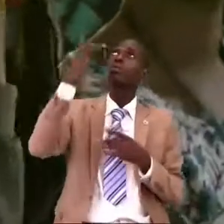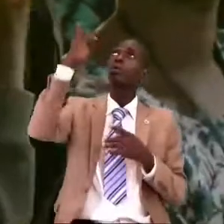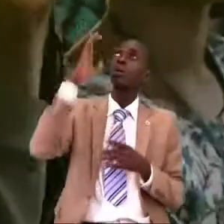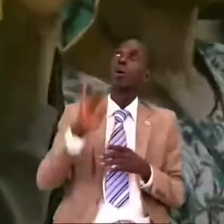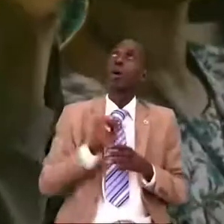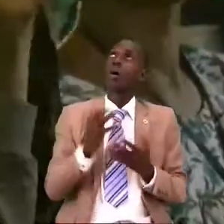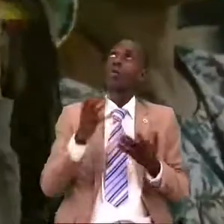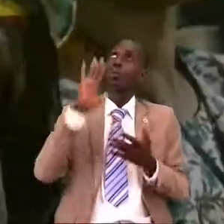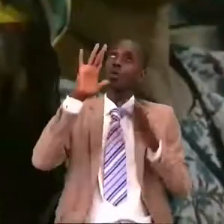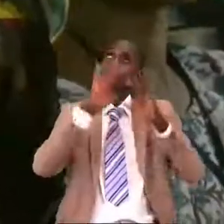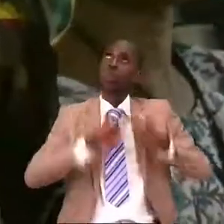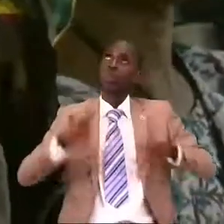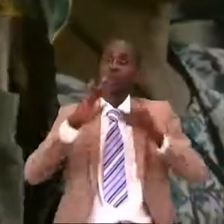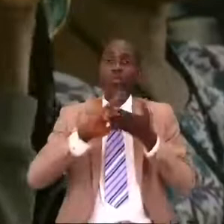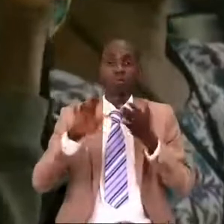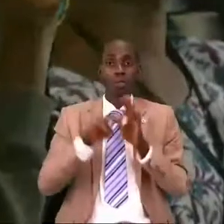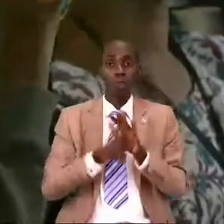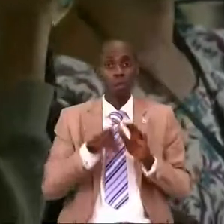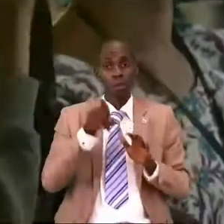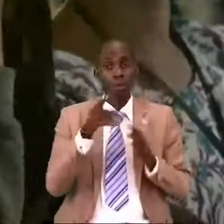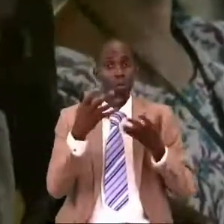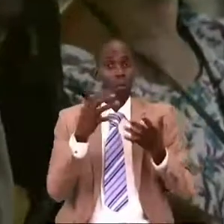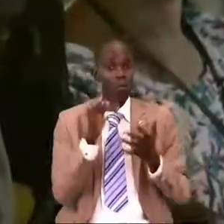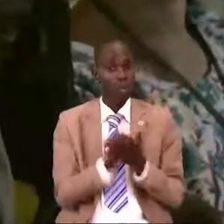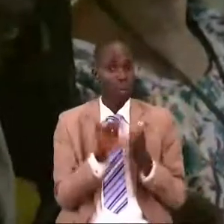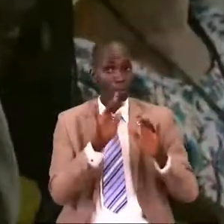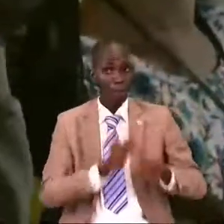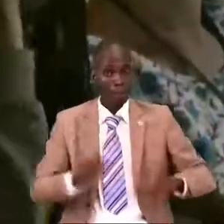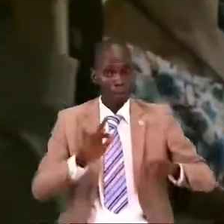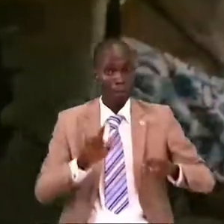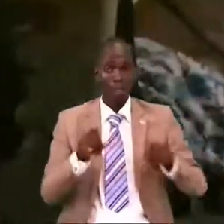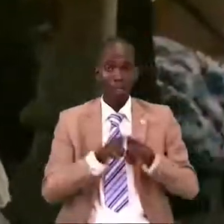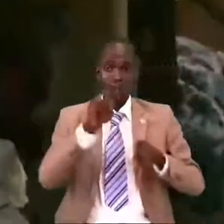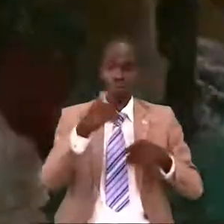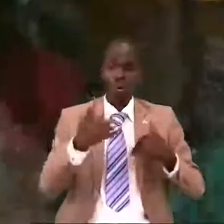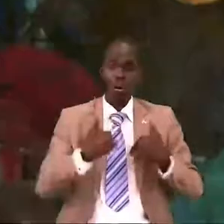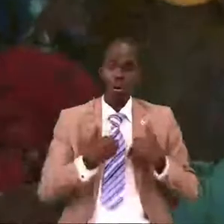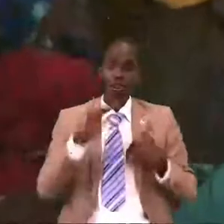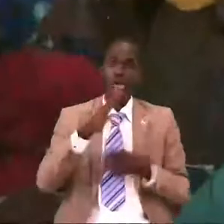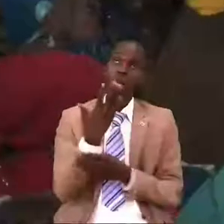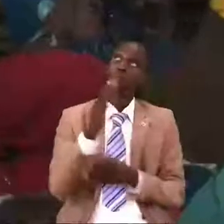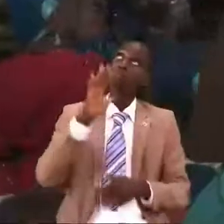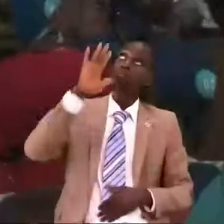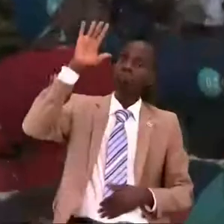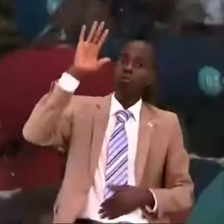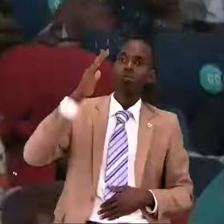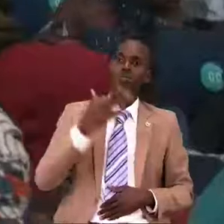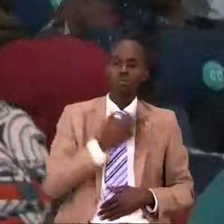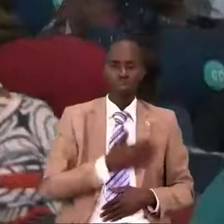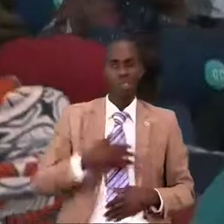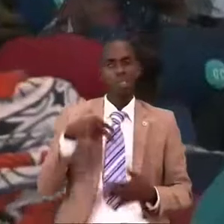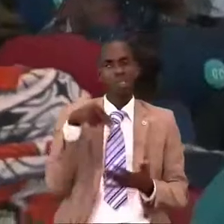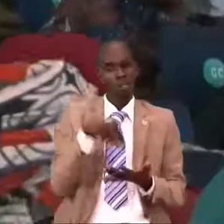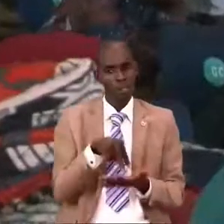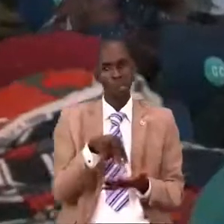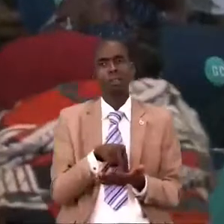Jésus. Lève-toi pour son salut. Lève-toi pour son pardon. Lève-toi debout pour Jésus. Et dis,